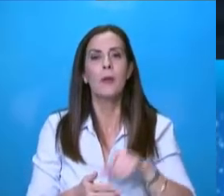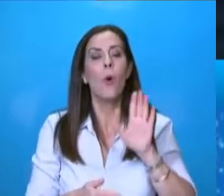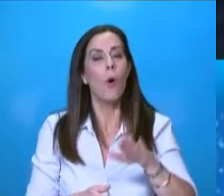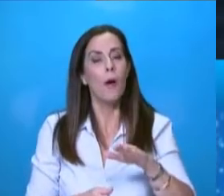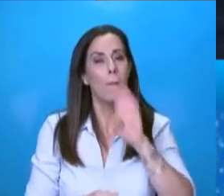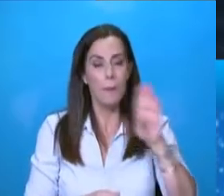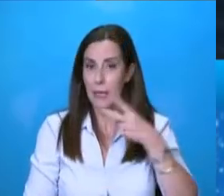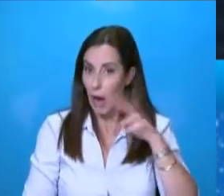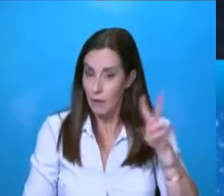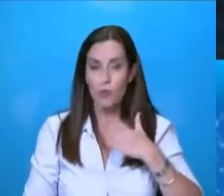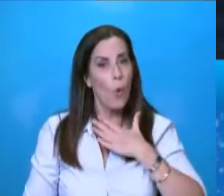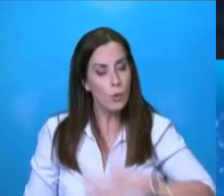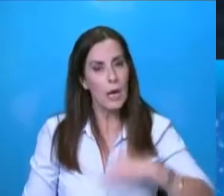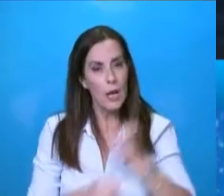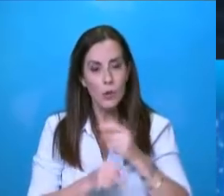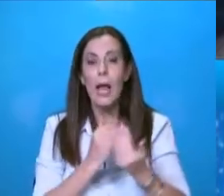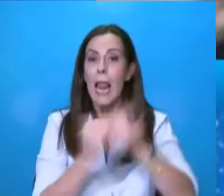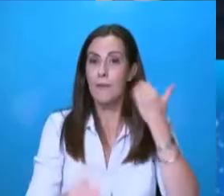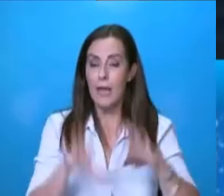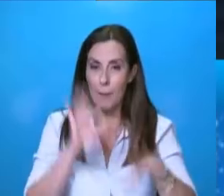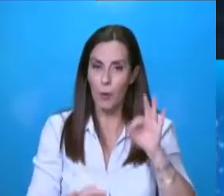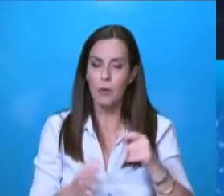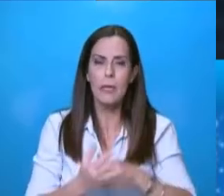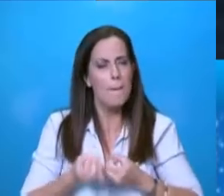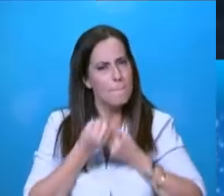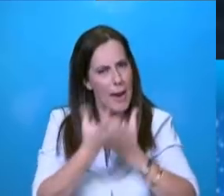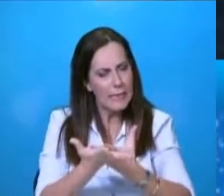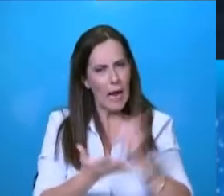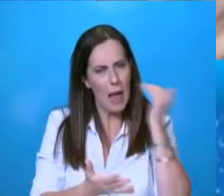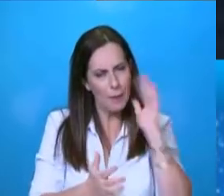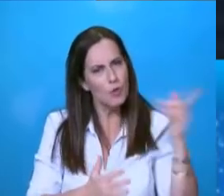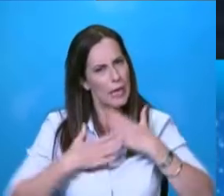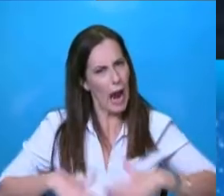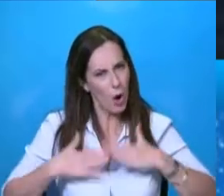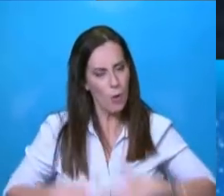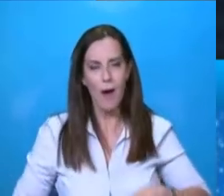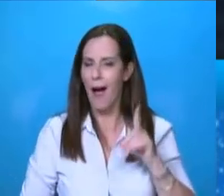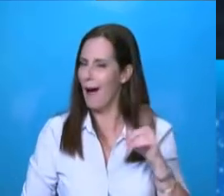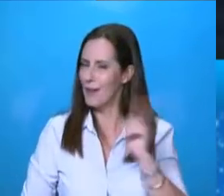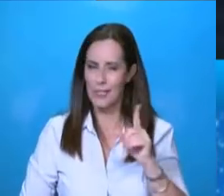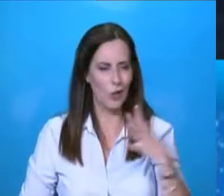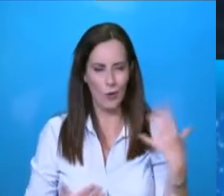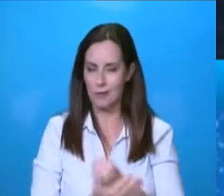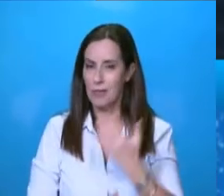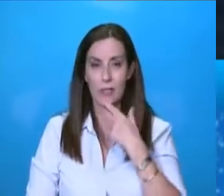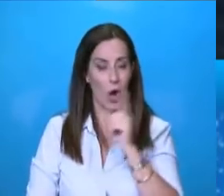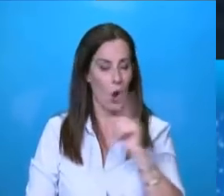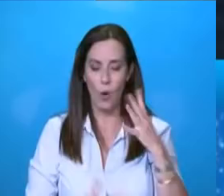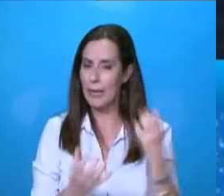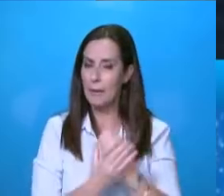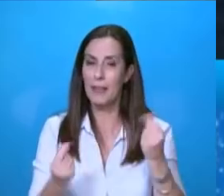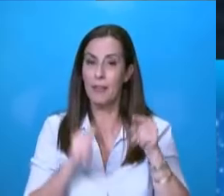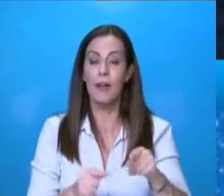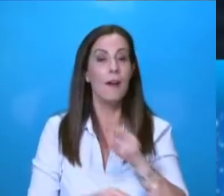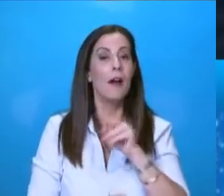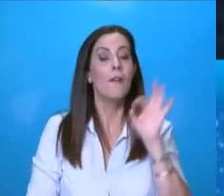הוא אמר שהוא רוצה לעשות את זה לפני הבחירות כמסר מרגיע לממשל האמריקני, אבל זה לא קרה, ישראל לא הקימה את המנגנון הזה